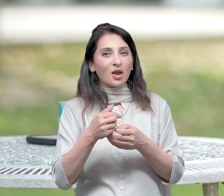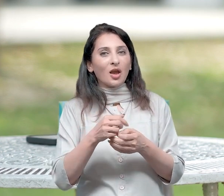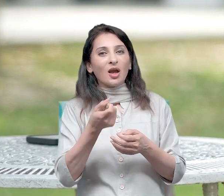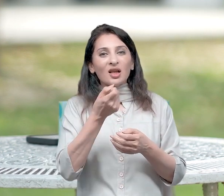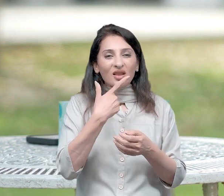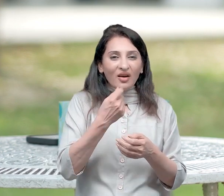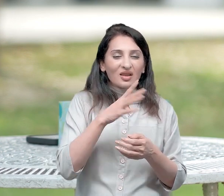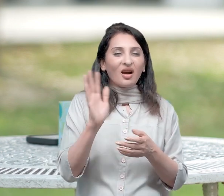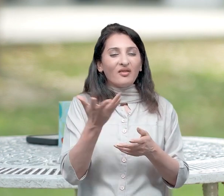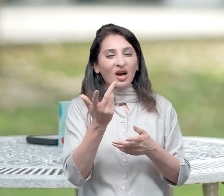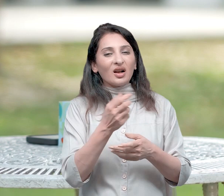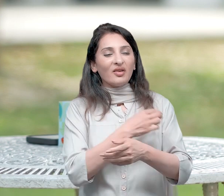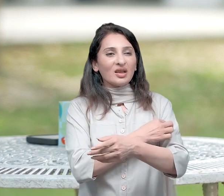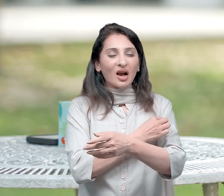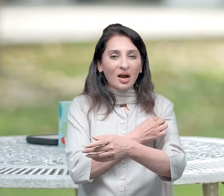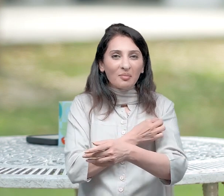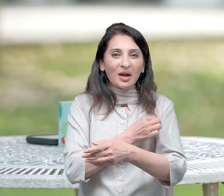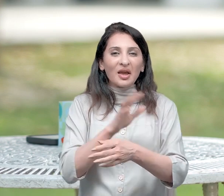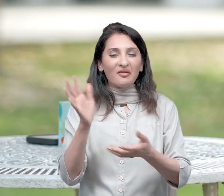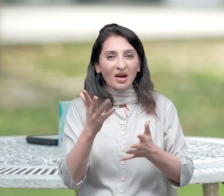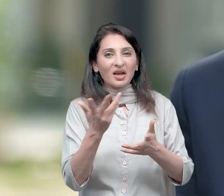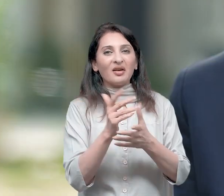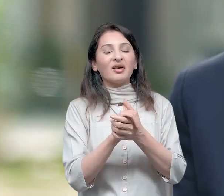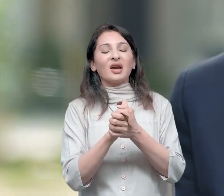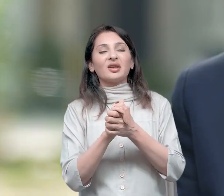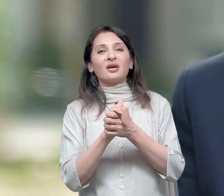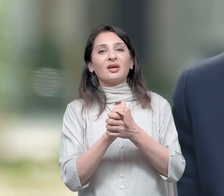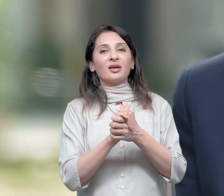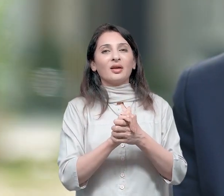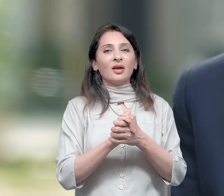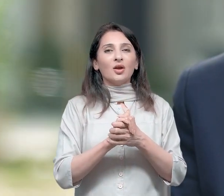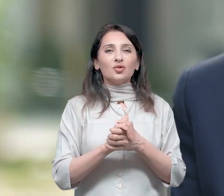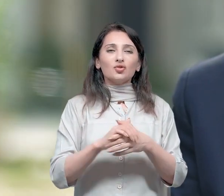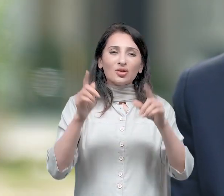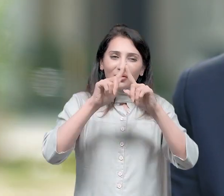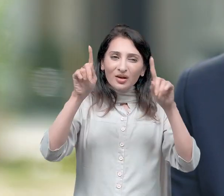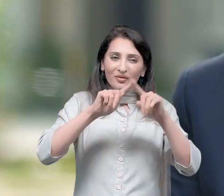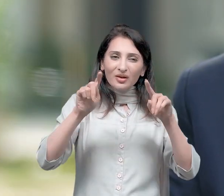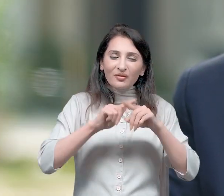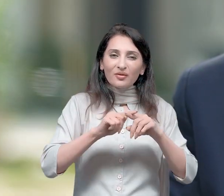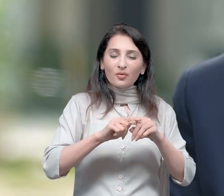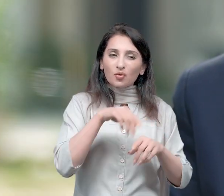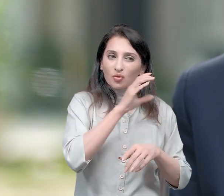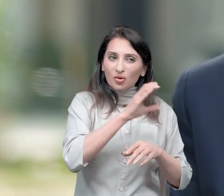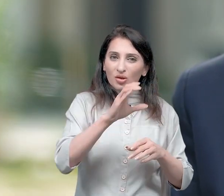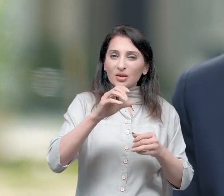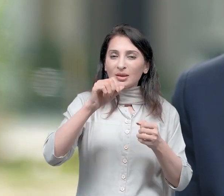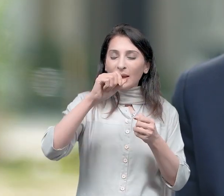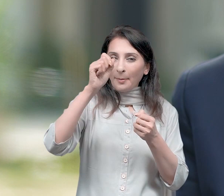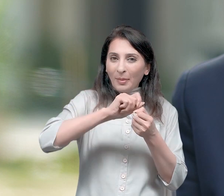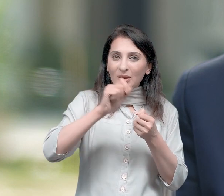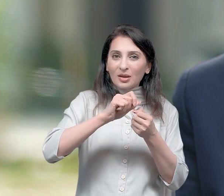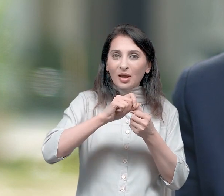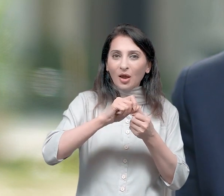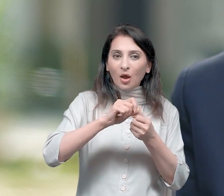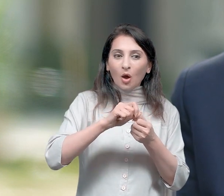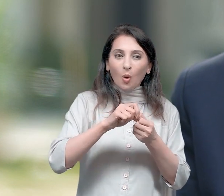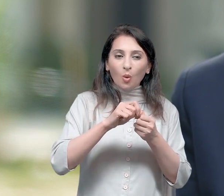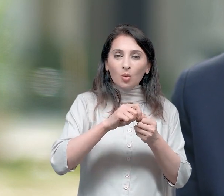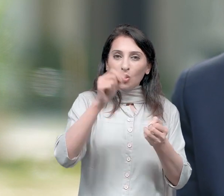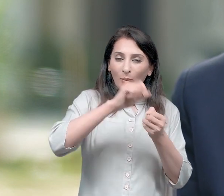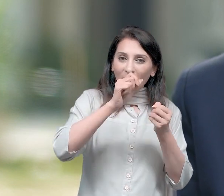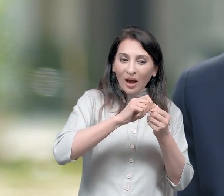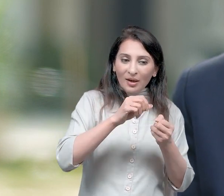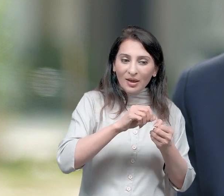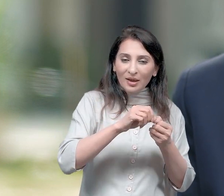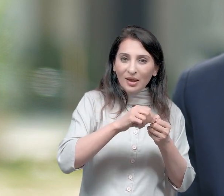بنتا ہے، لیدر ہے، باقی ساری چیزیں جو ساری کی ساری ان میں سے میجر آئٹم ہم ایکسپورٹ کرتے ہیں، جب ان